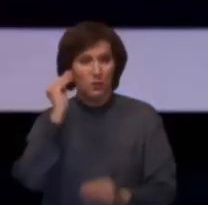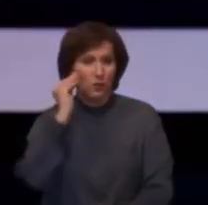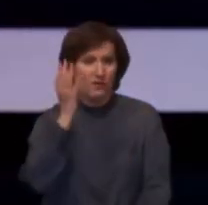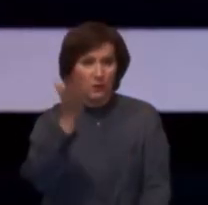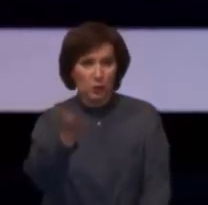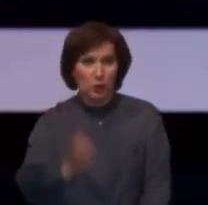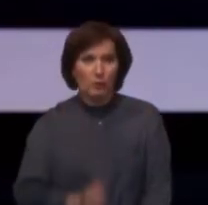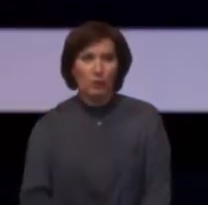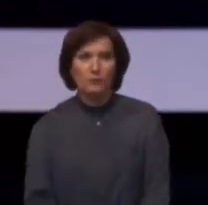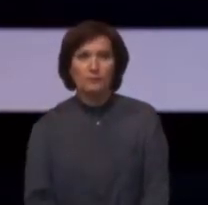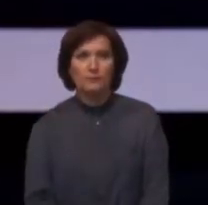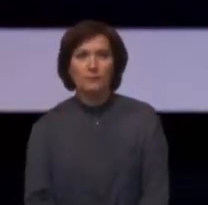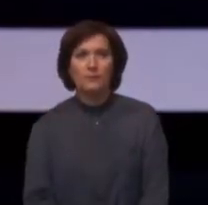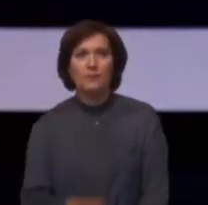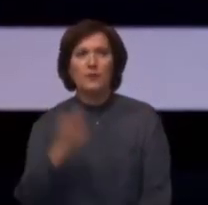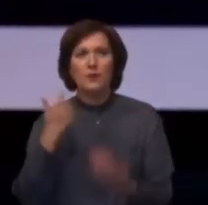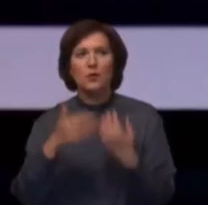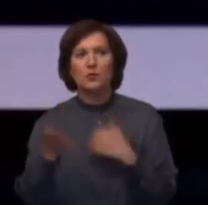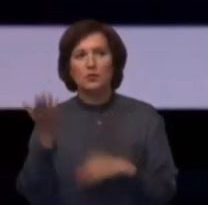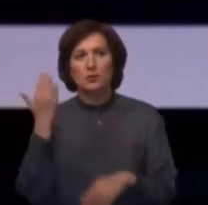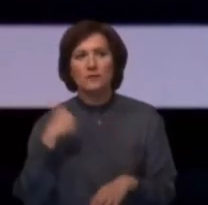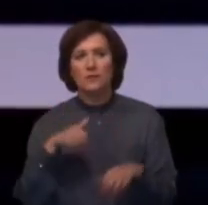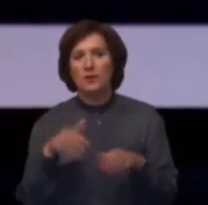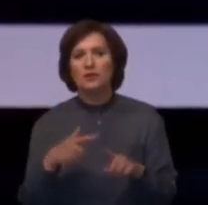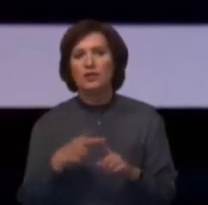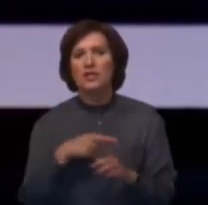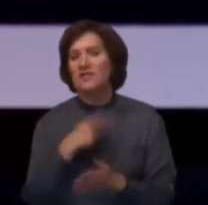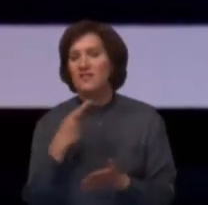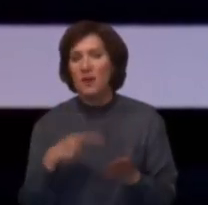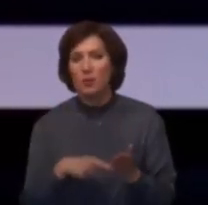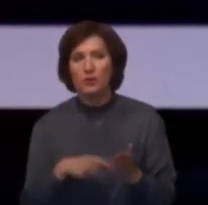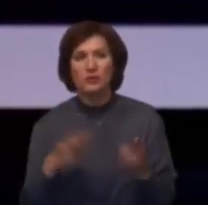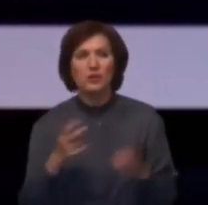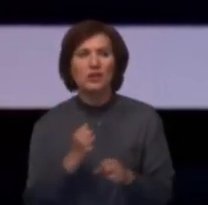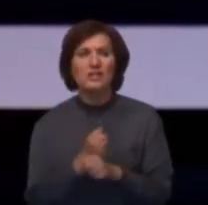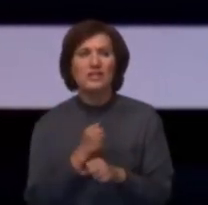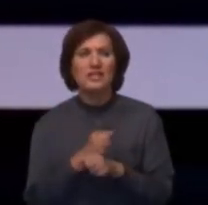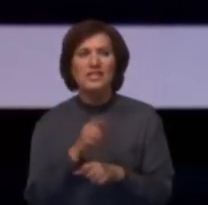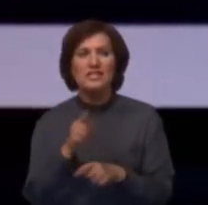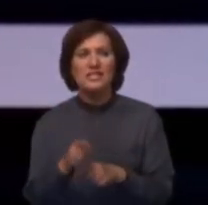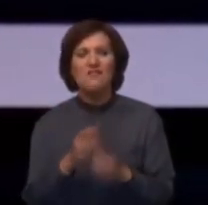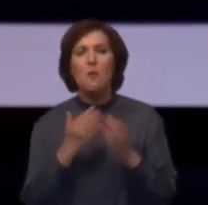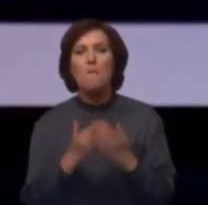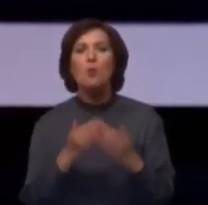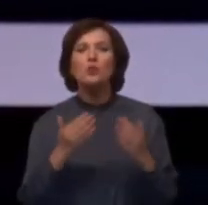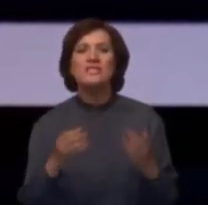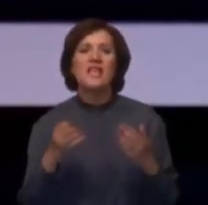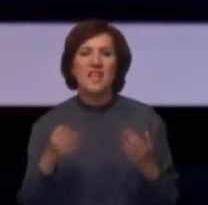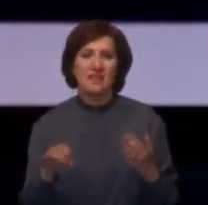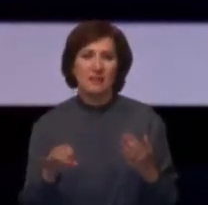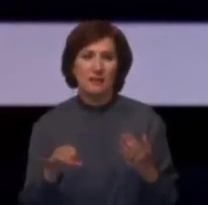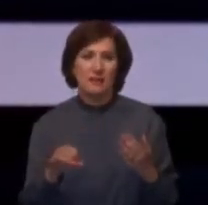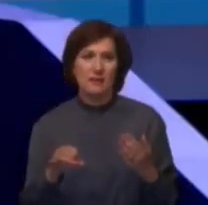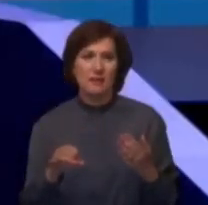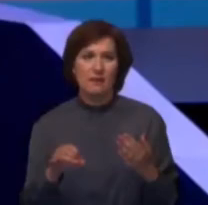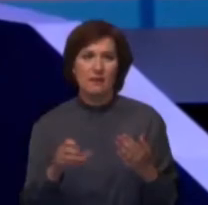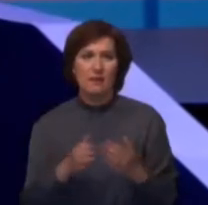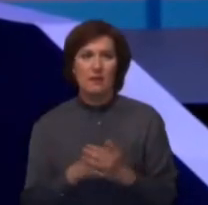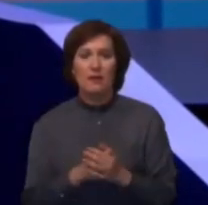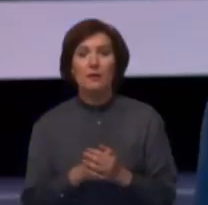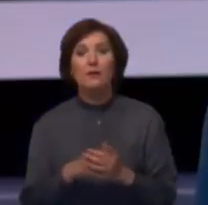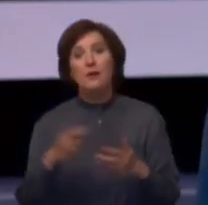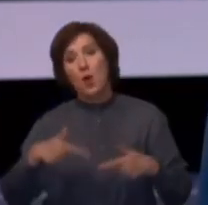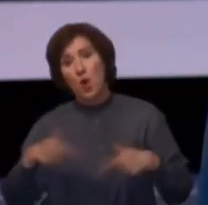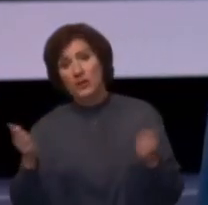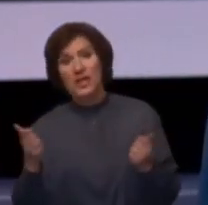думку? Вже давно вирішили цей питання. Треба робити з нього музей. Музей.